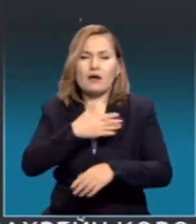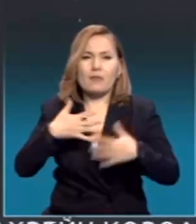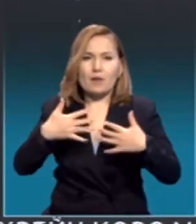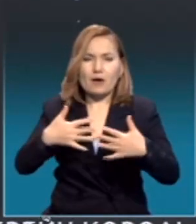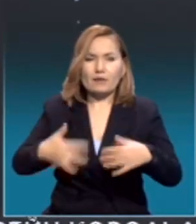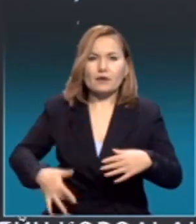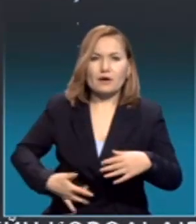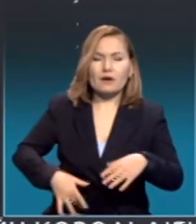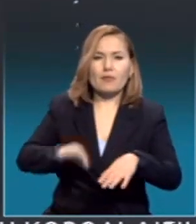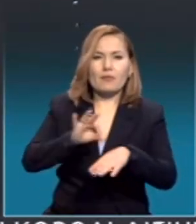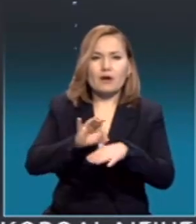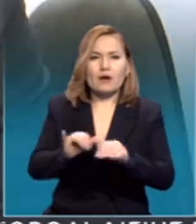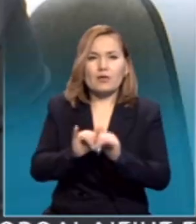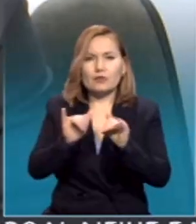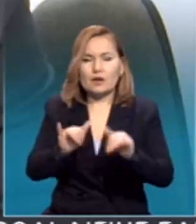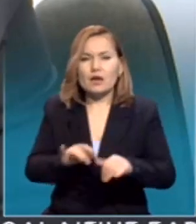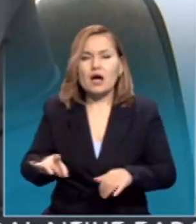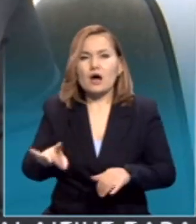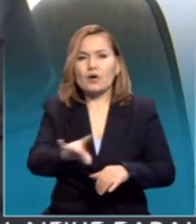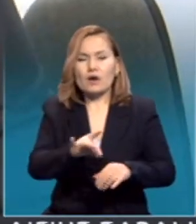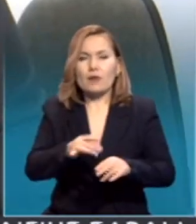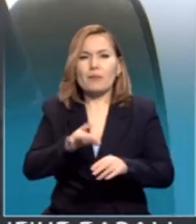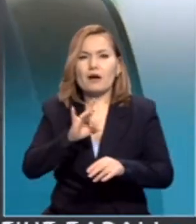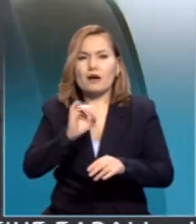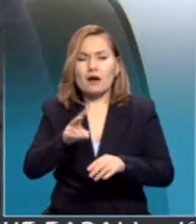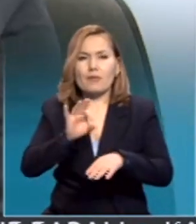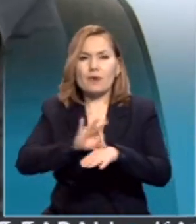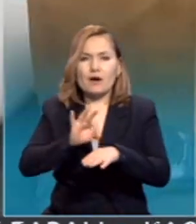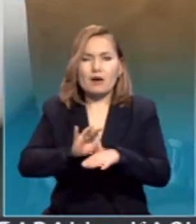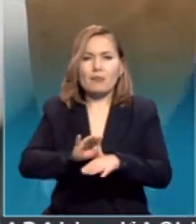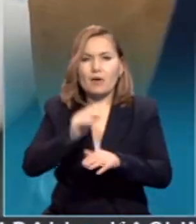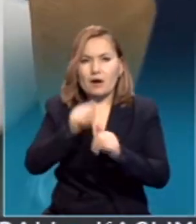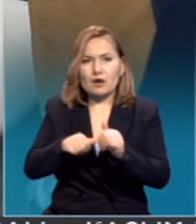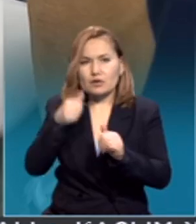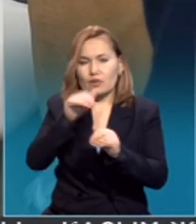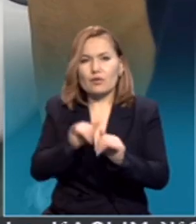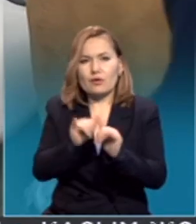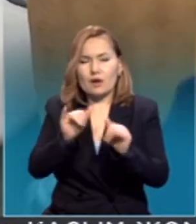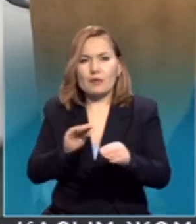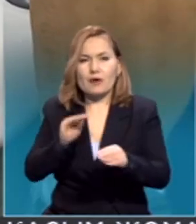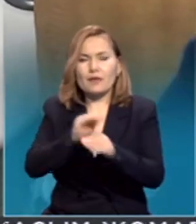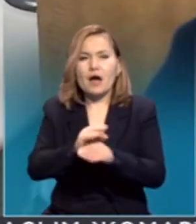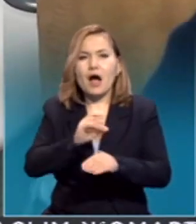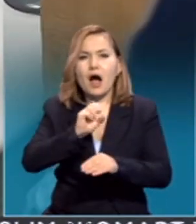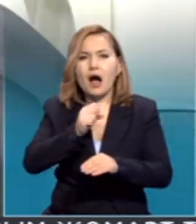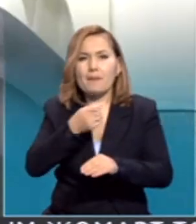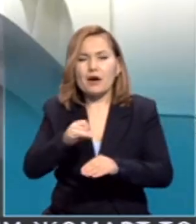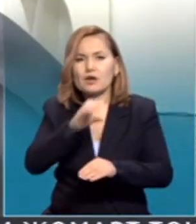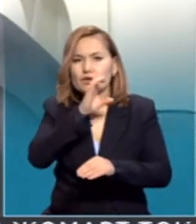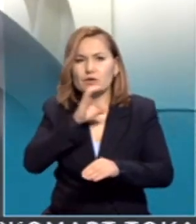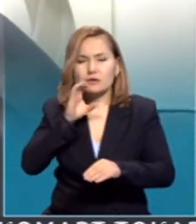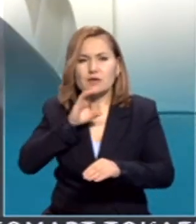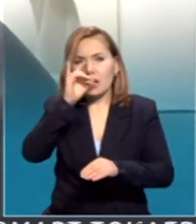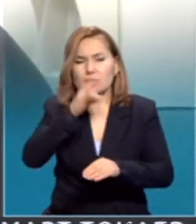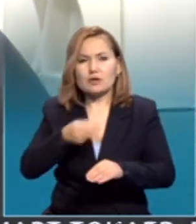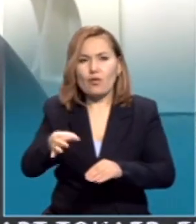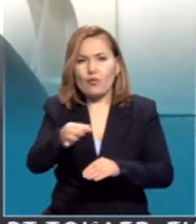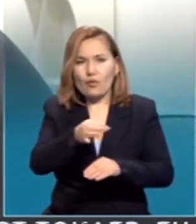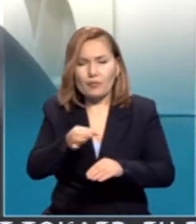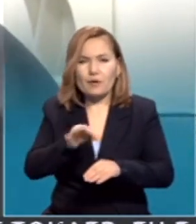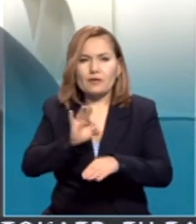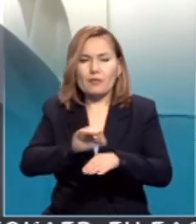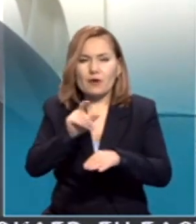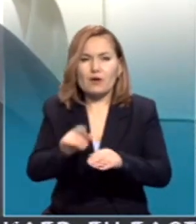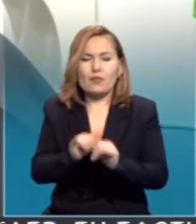асқазан обыры көп тараған. Республика бойынша обырмен ауыратындардың саны жағынан Абай мен солтүстік Қазақстан облыстары алдыңғы қатарда. Биыл